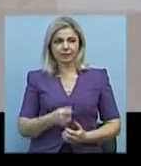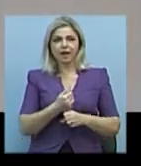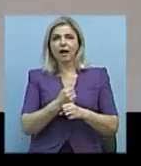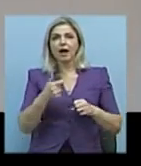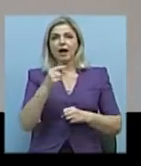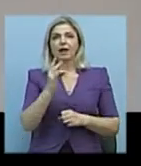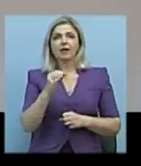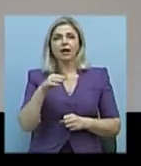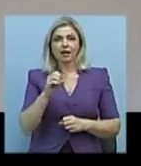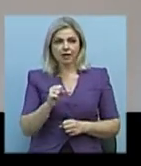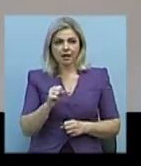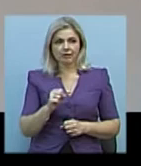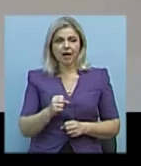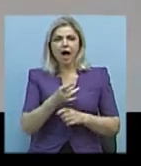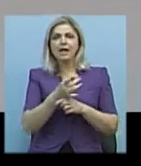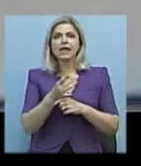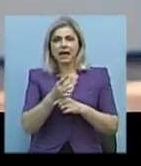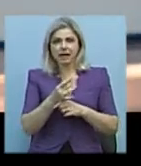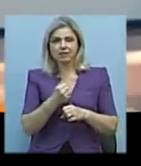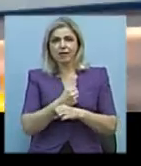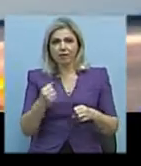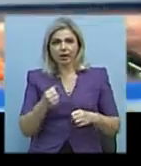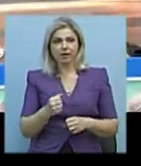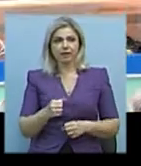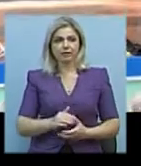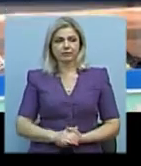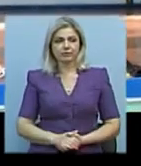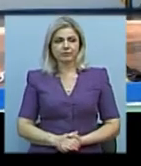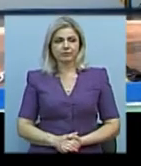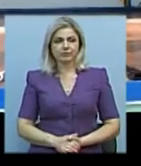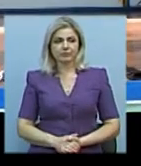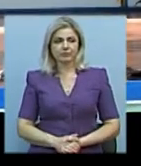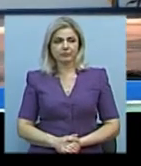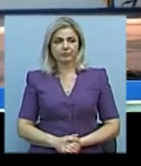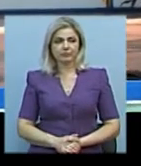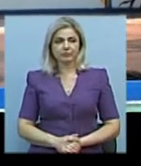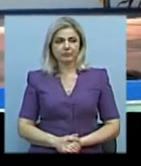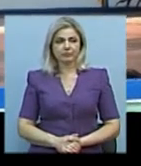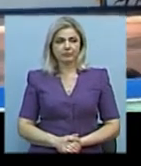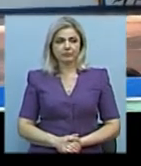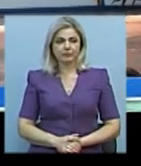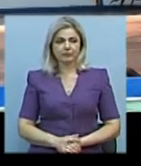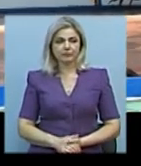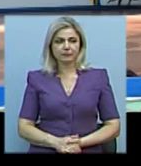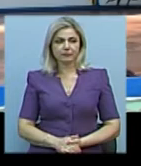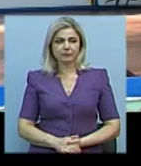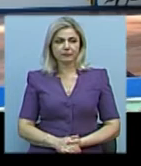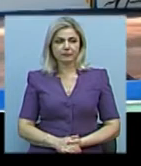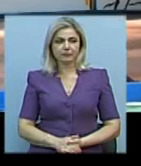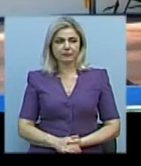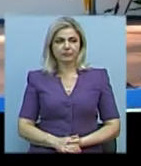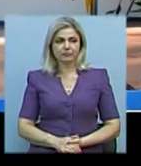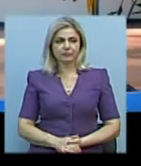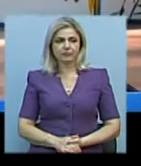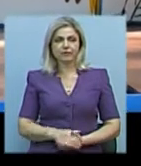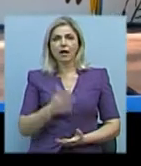на артилерійський снаряд чи на мінометну навіть міну. Ні в якому разі Не включайте ніяку зацікавленість,